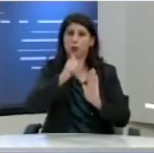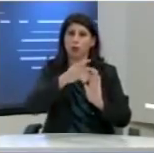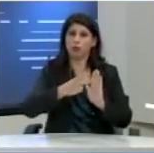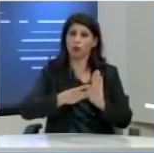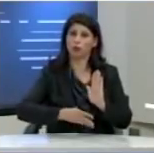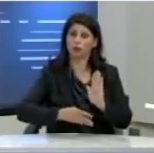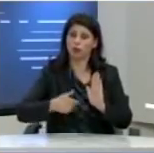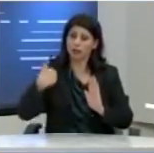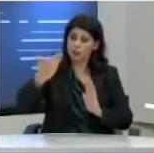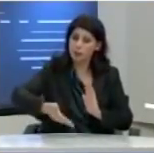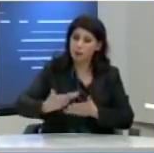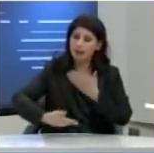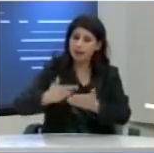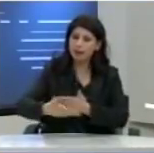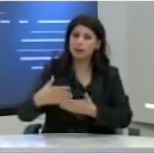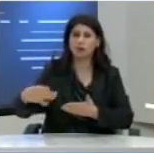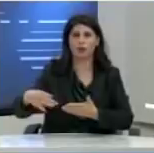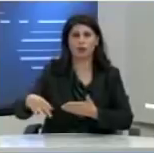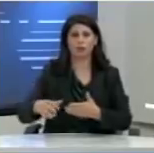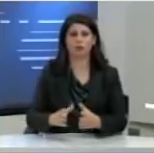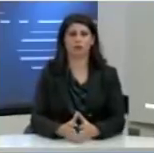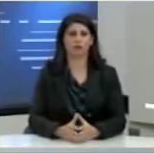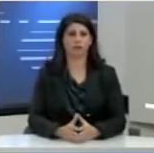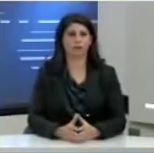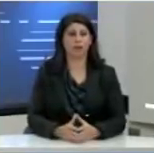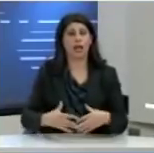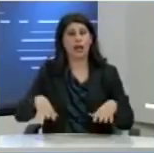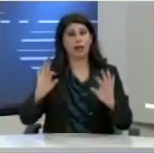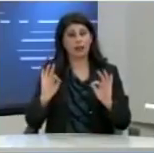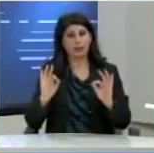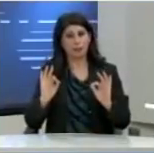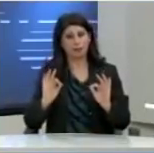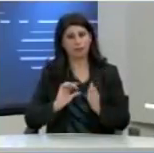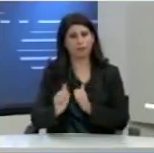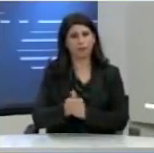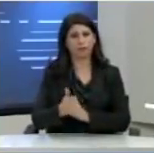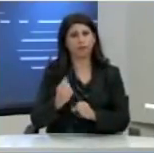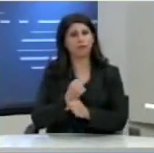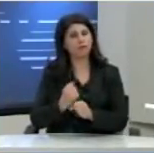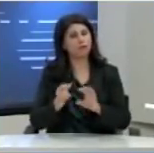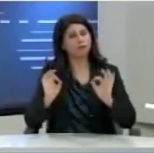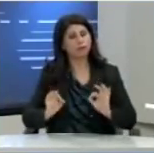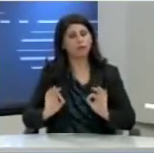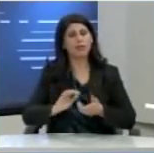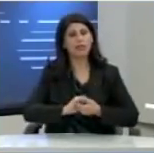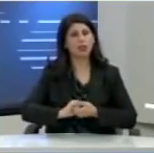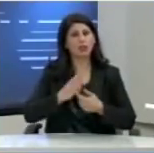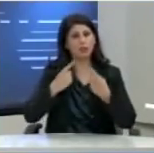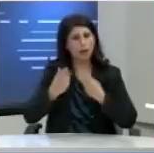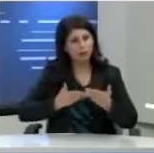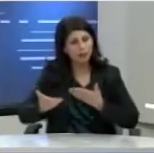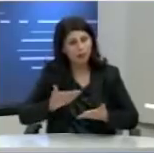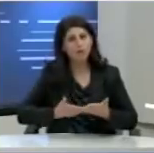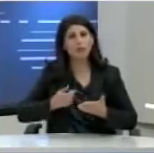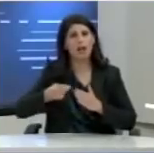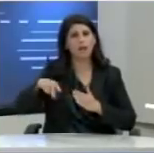για τους αδύναμους. Ξεκινήσαμε με την αποκατάσταση της εργασιακής κανονικότητας, τις συλλογικές διαπραγματεύσεις, την αύξηση του